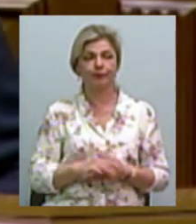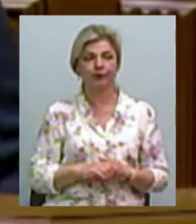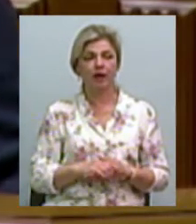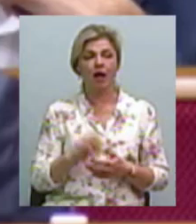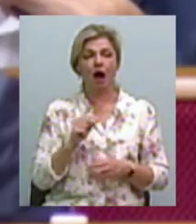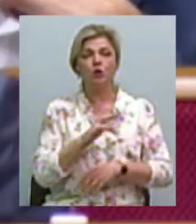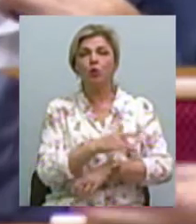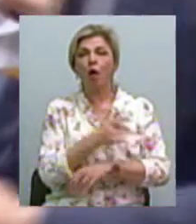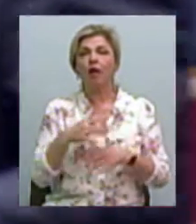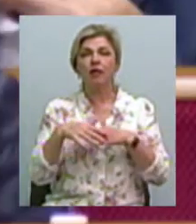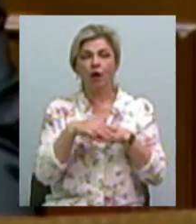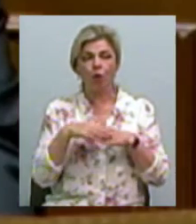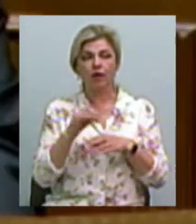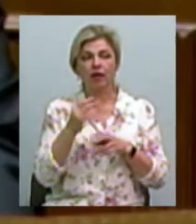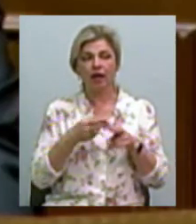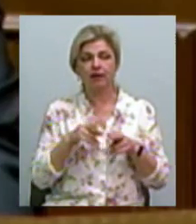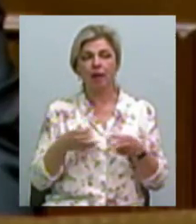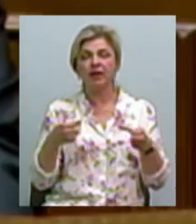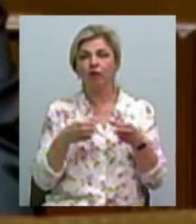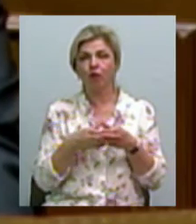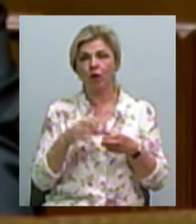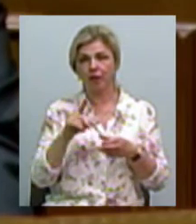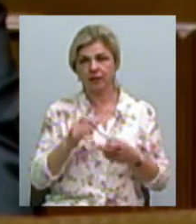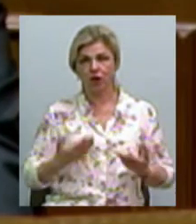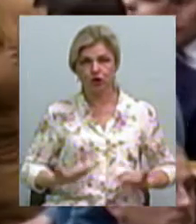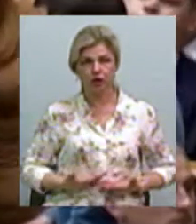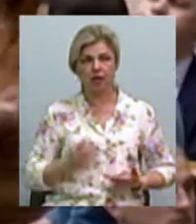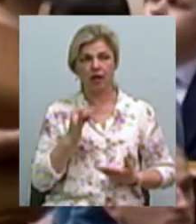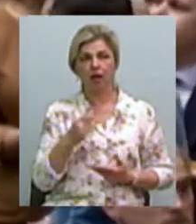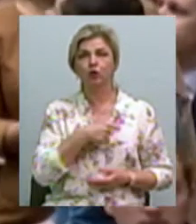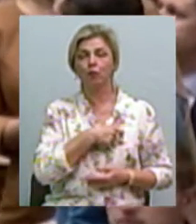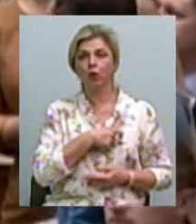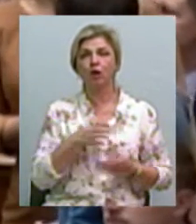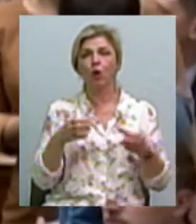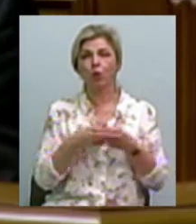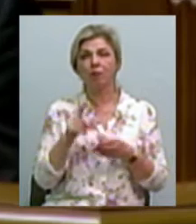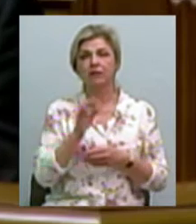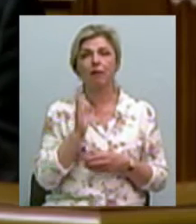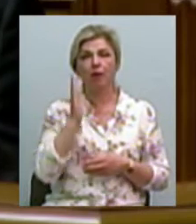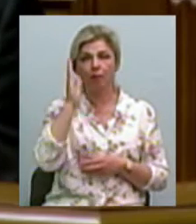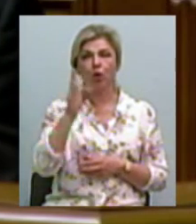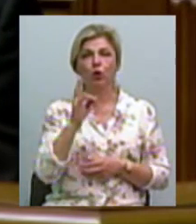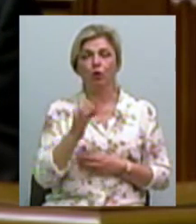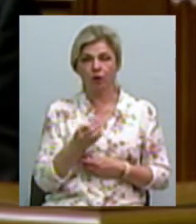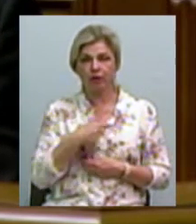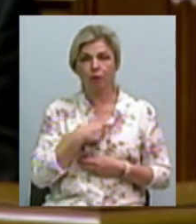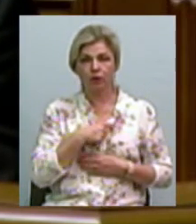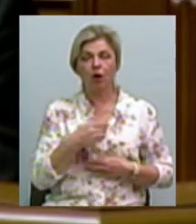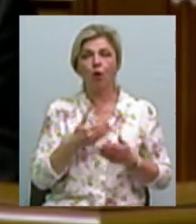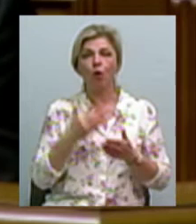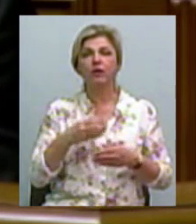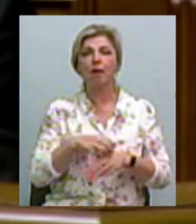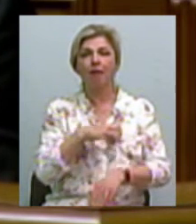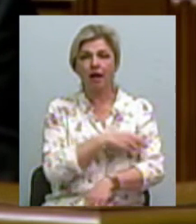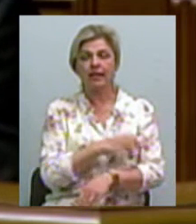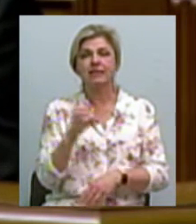народу», «Опозиційна платформа за життя» та «Голос», а також депутатська група «За майбутнє». Однак народний депутат від партії «Голос» Сергій